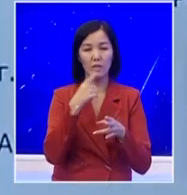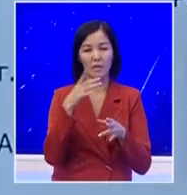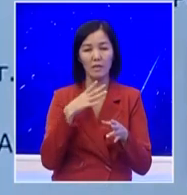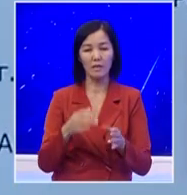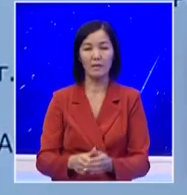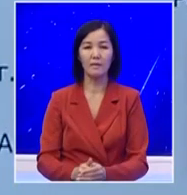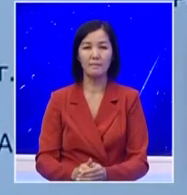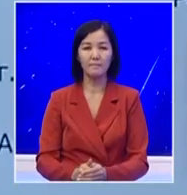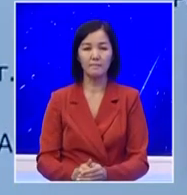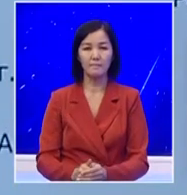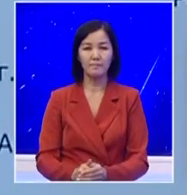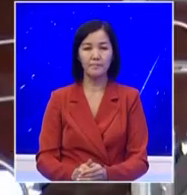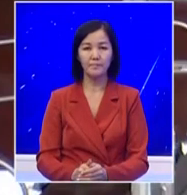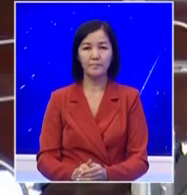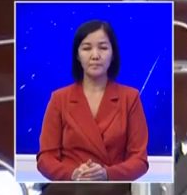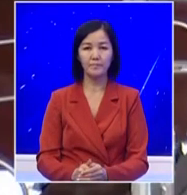ету қажеттігін айтты.